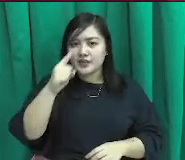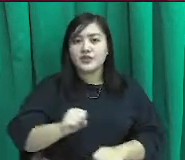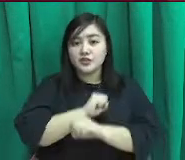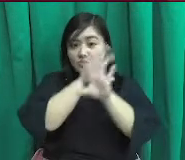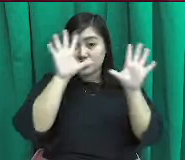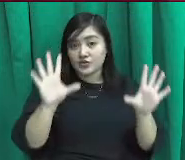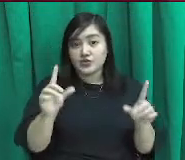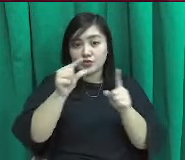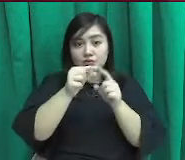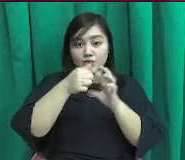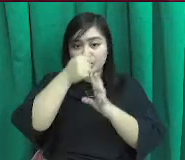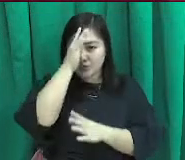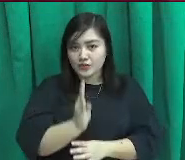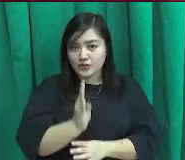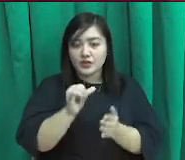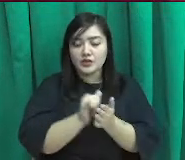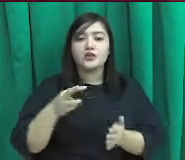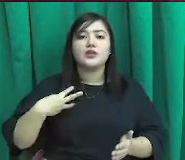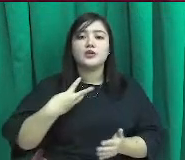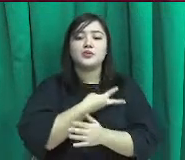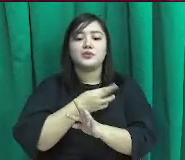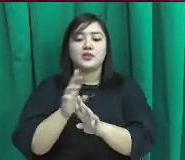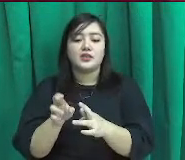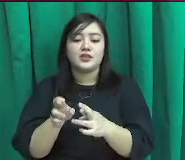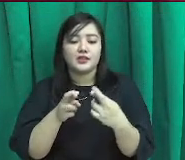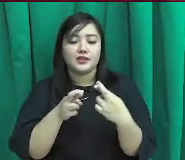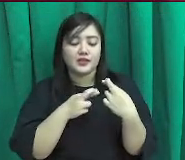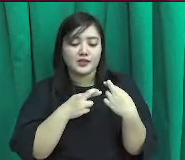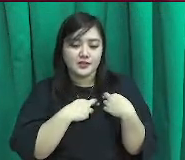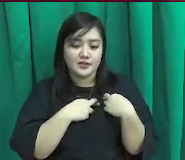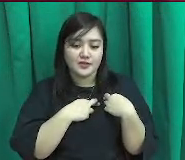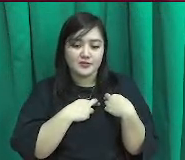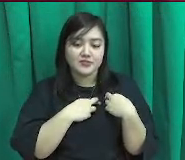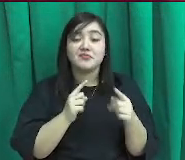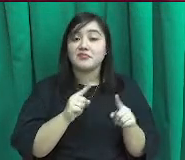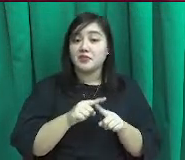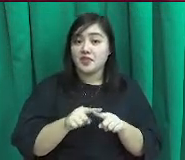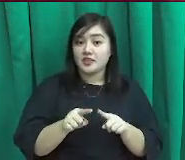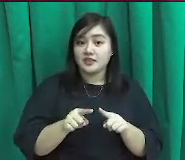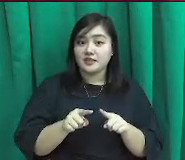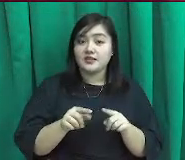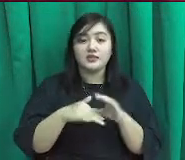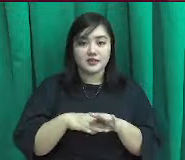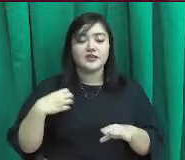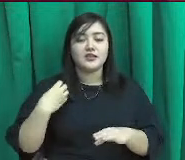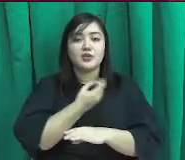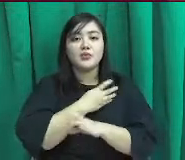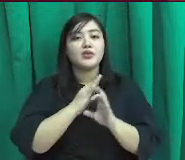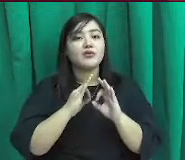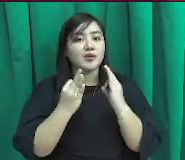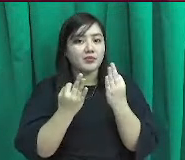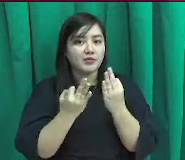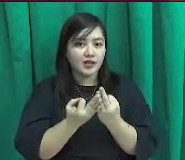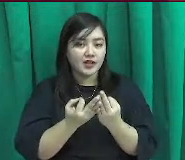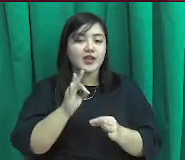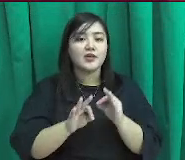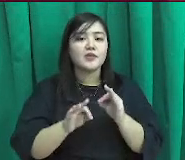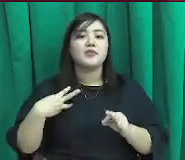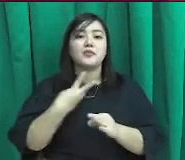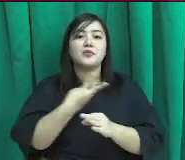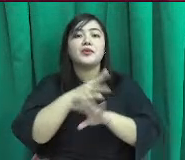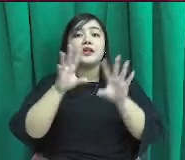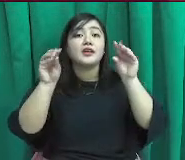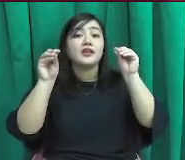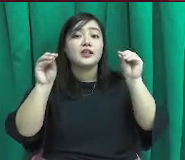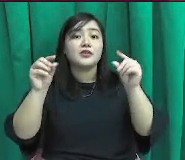pwede nating matanggap. Pero ito na nga po yung sinasabi ko. Sa ating pamilya, pag ito'y itinanim natin, mga kapatid, siguraduhin